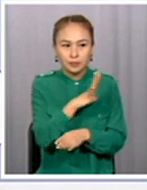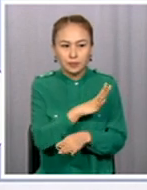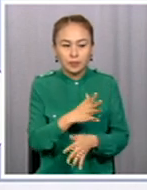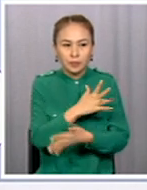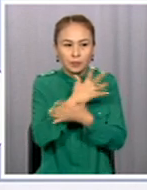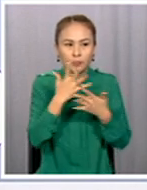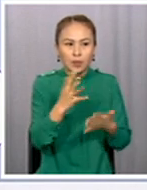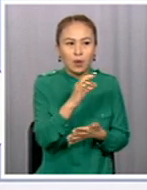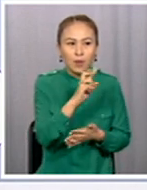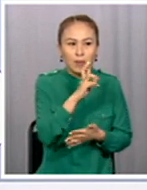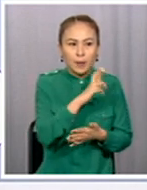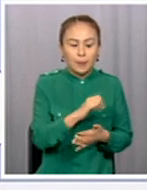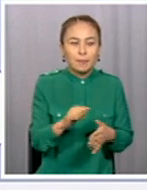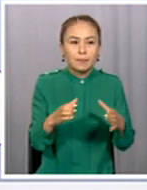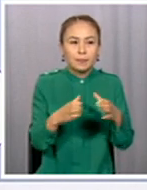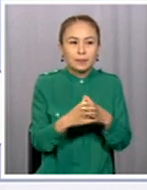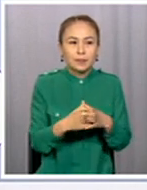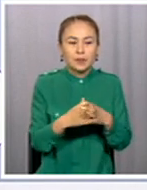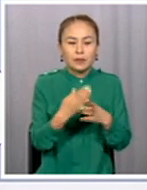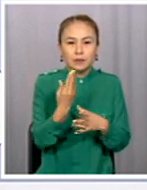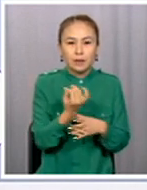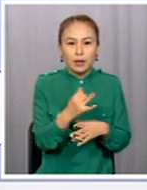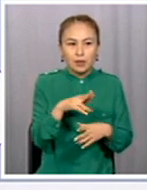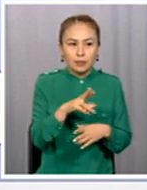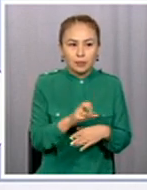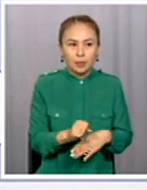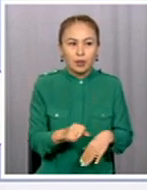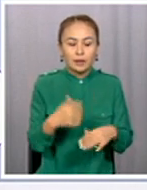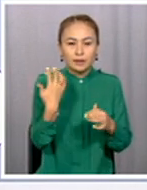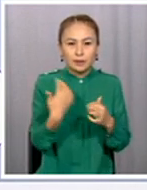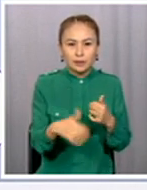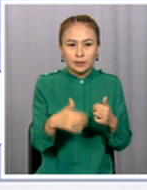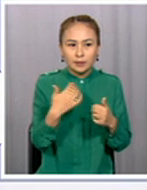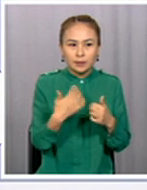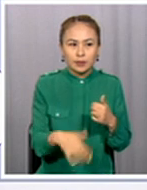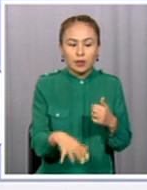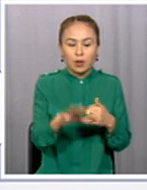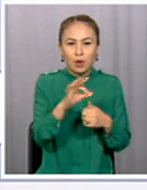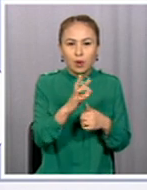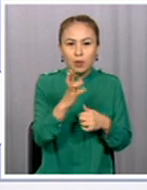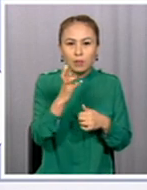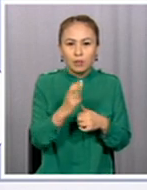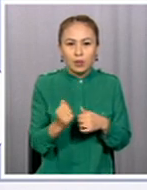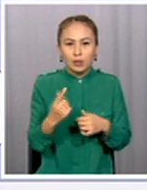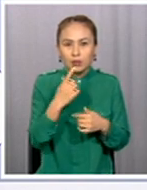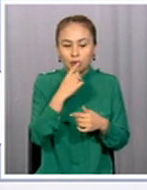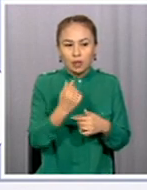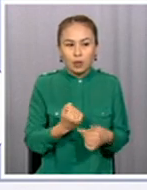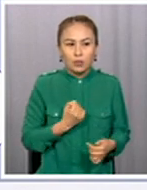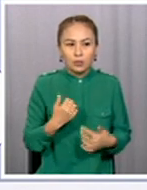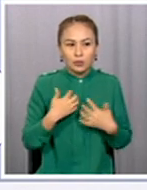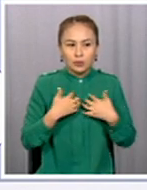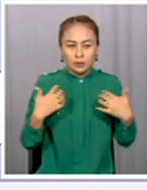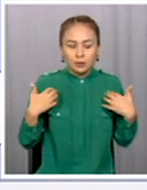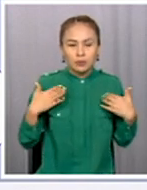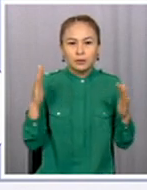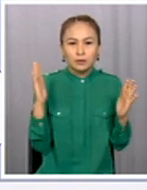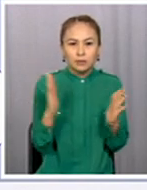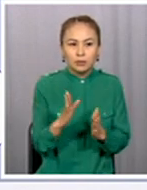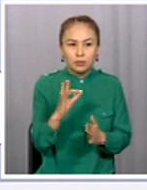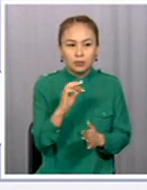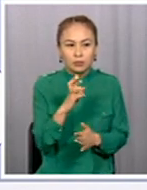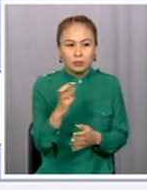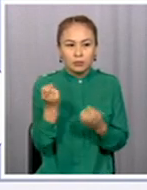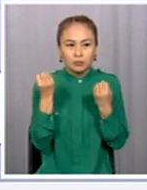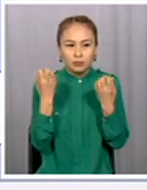обаларда көбінесе тайпа көсемдері жерленсе, орташа обада белгілі жауынгерлер, ал кіші обада